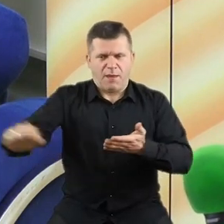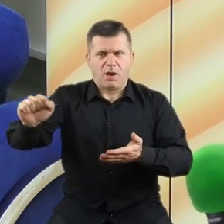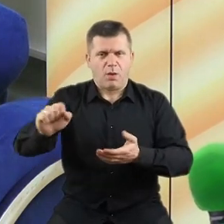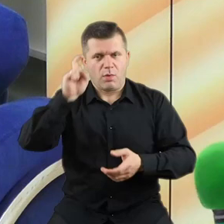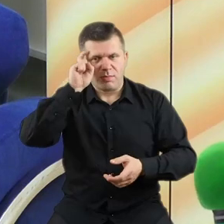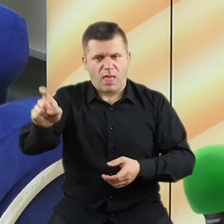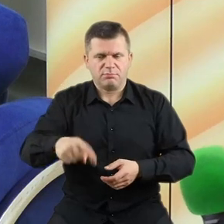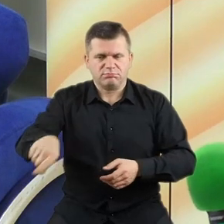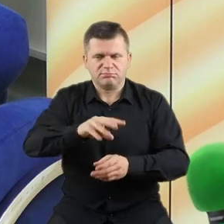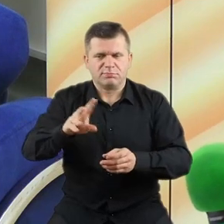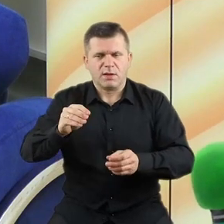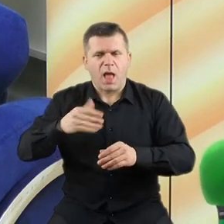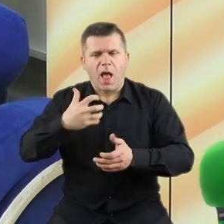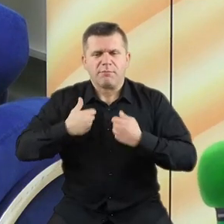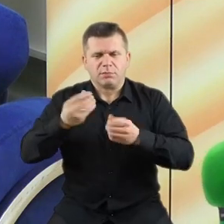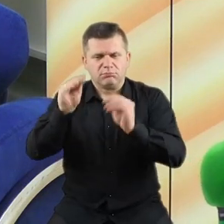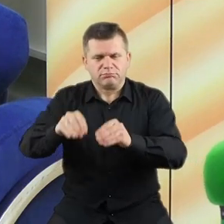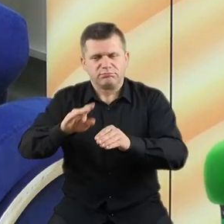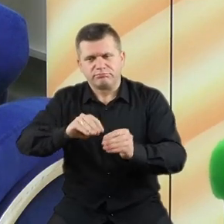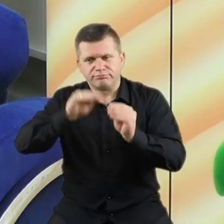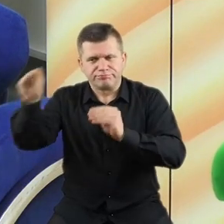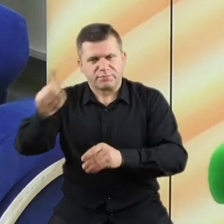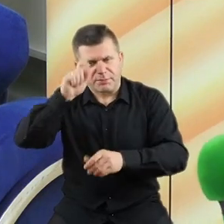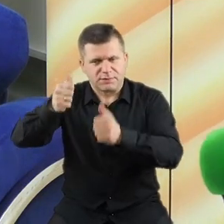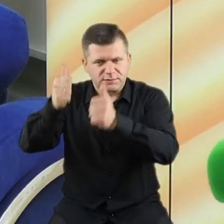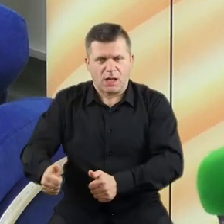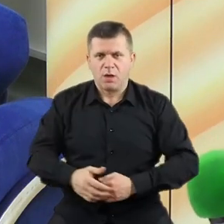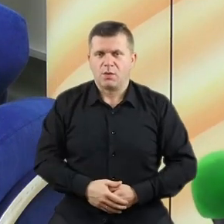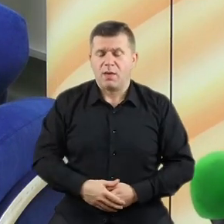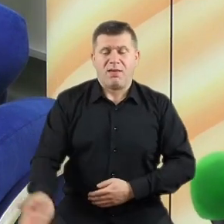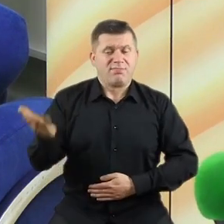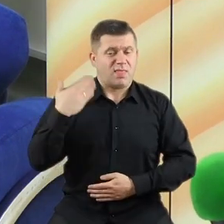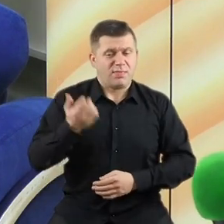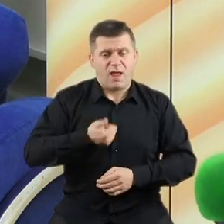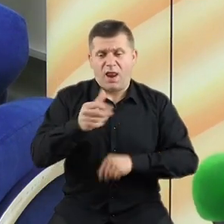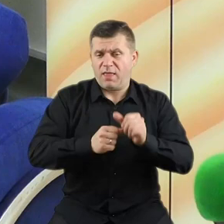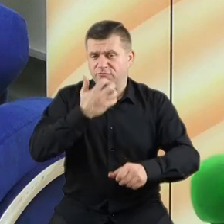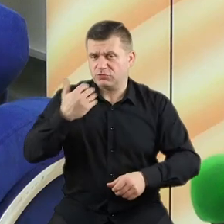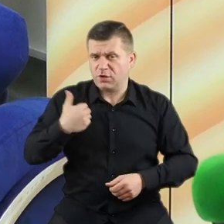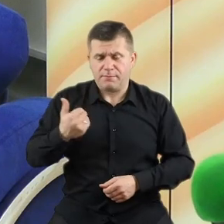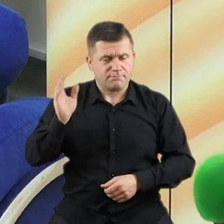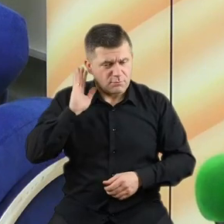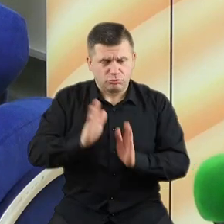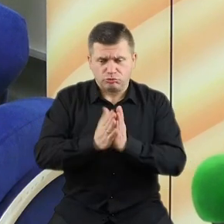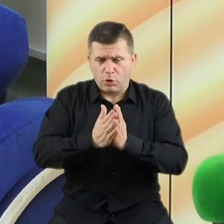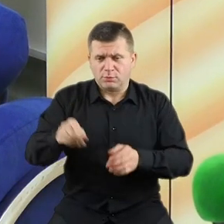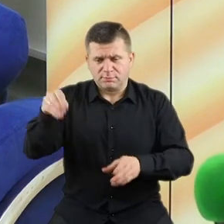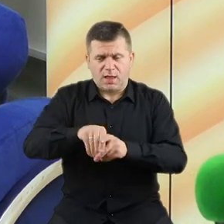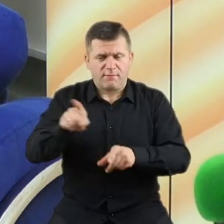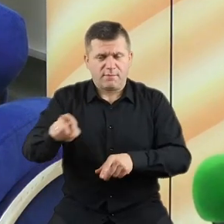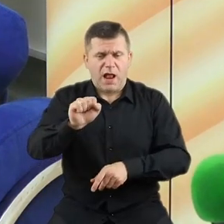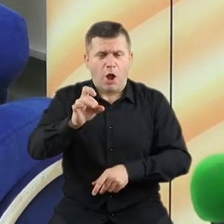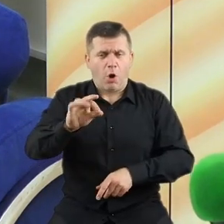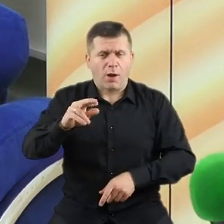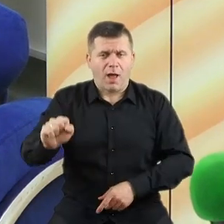zabierane przez Niemców i germanizowane. Ale całkiem niedawno, parę lat wcześniej, wyszła książka, też w